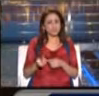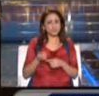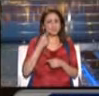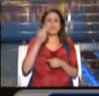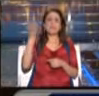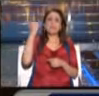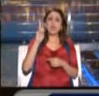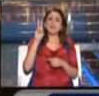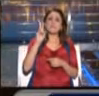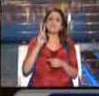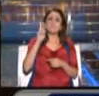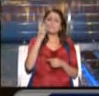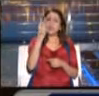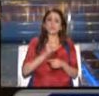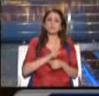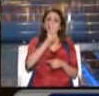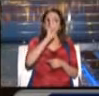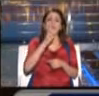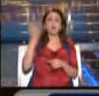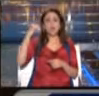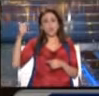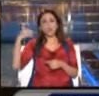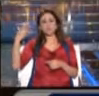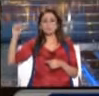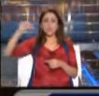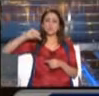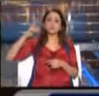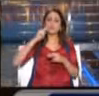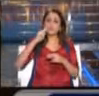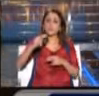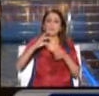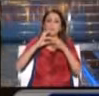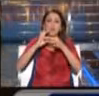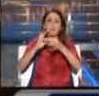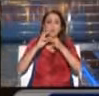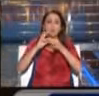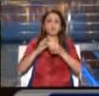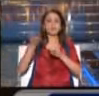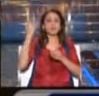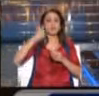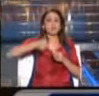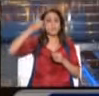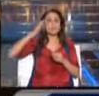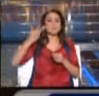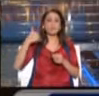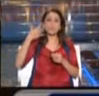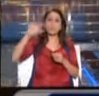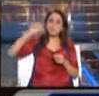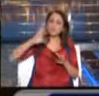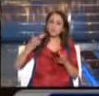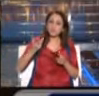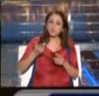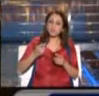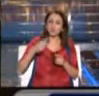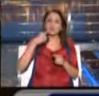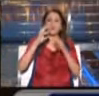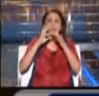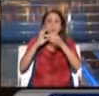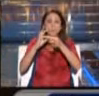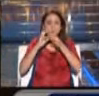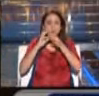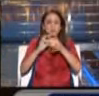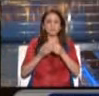2007 يعني ايجابياتها وسلبياتها، اذا كنت تعمل حوار تعالى من 2007 ايه الاجابات اللي عادت علينا وايه السلبيات اللي عادت علينا، تبدا حوار بالشكل